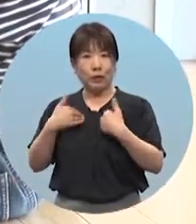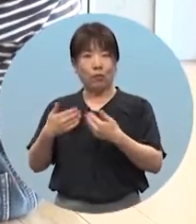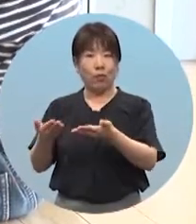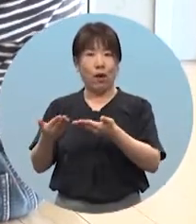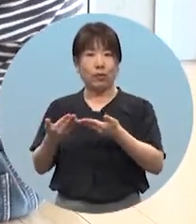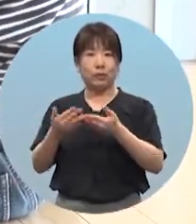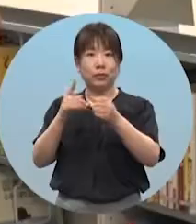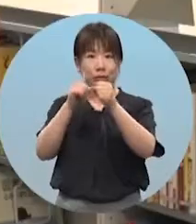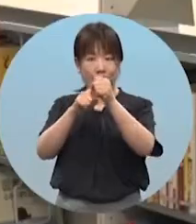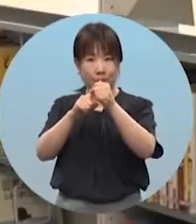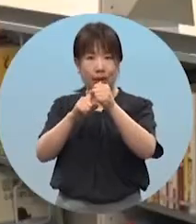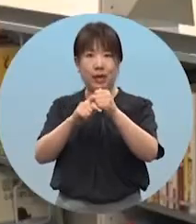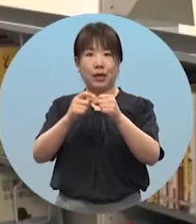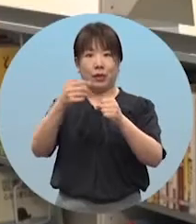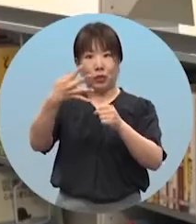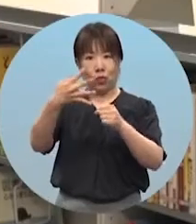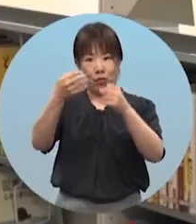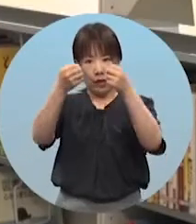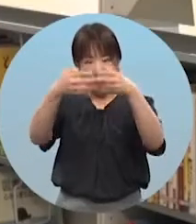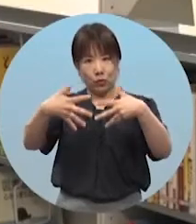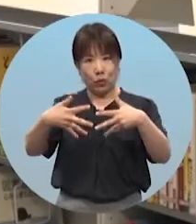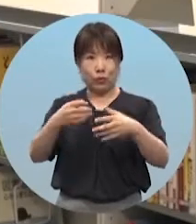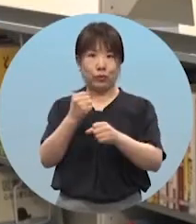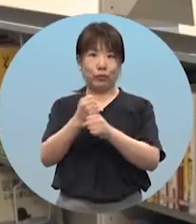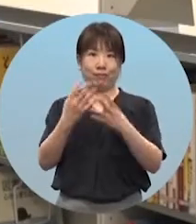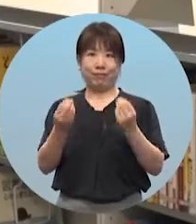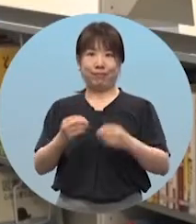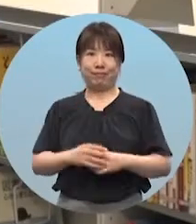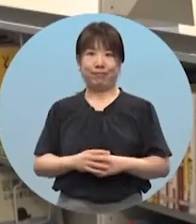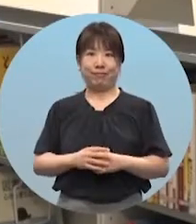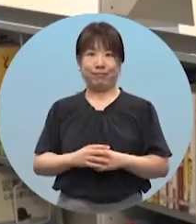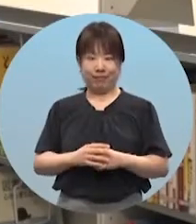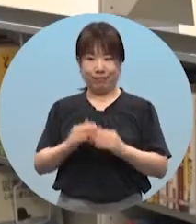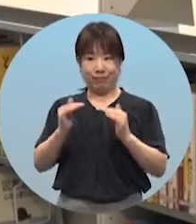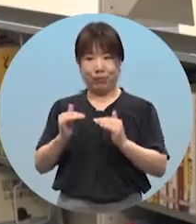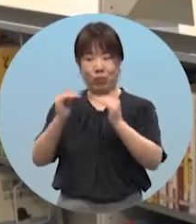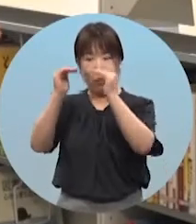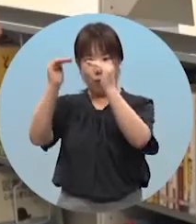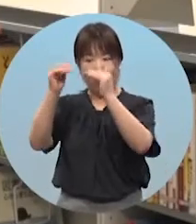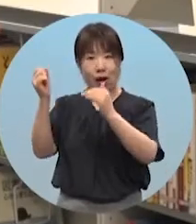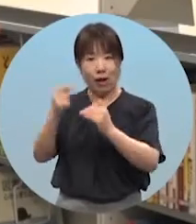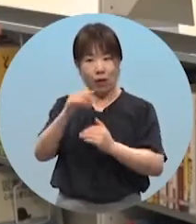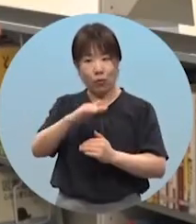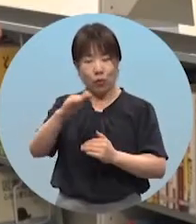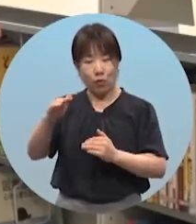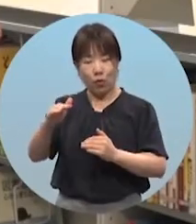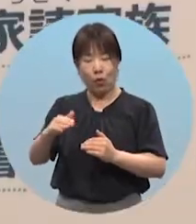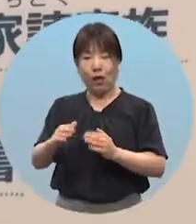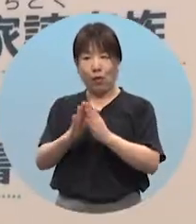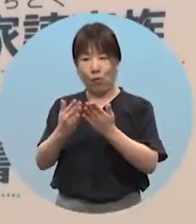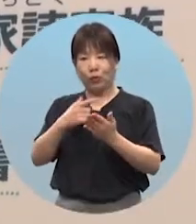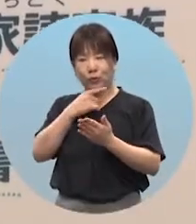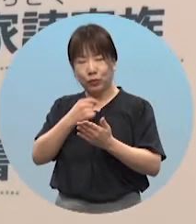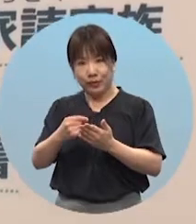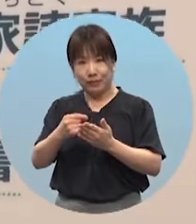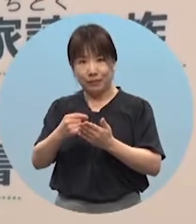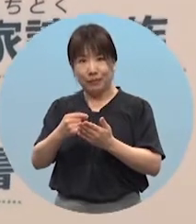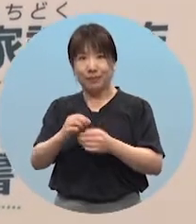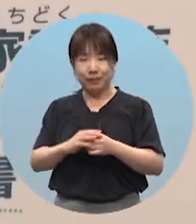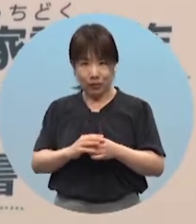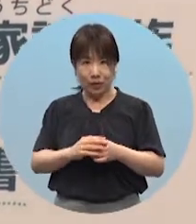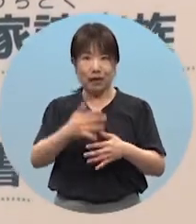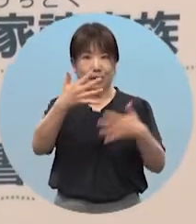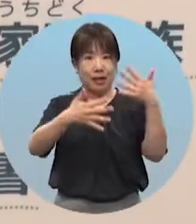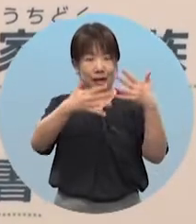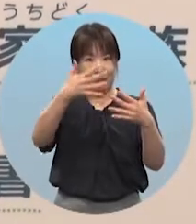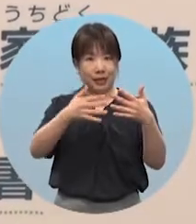か条が設けられています。 のびる子みんな大好き読書の時間、ノーテレビノーネット、